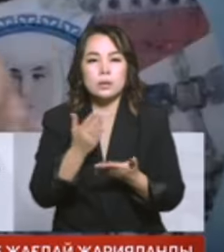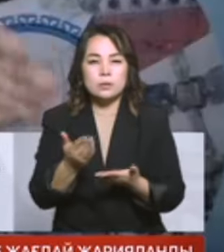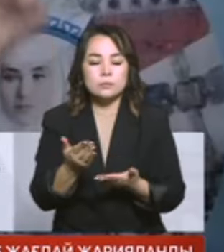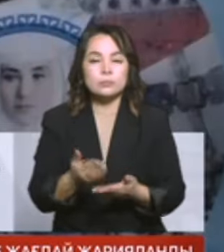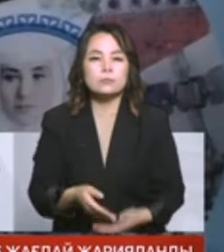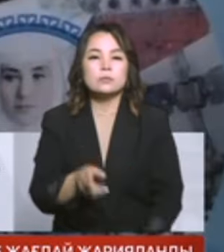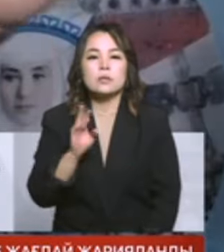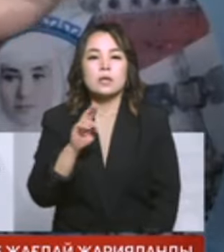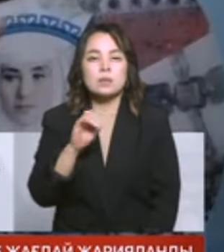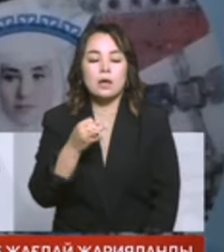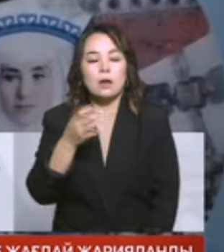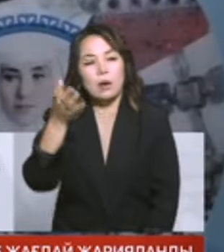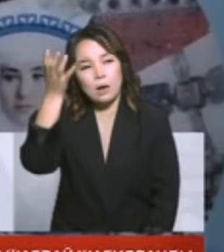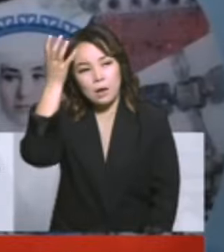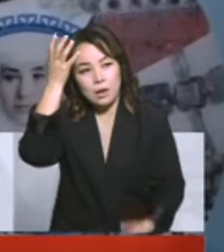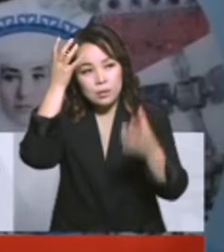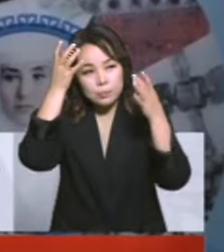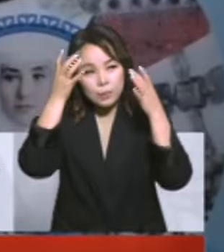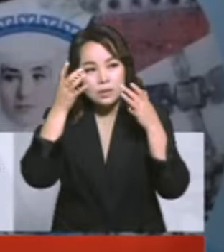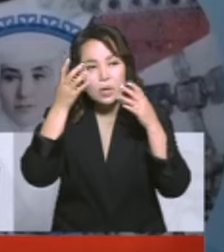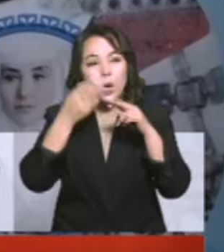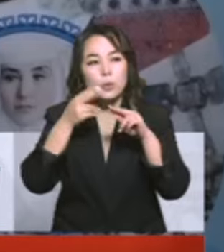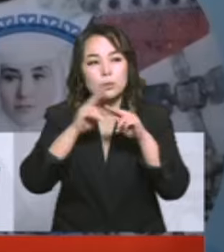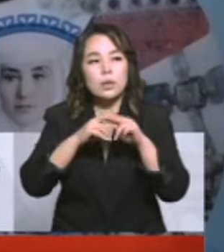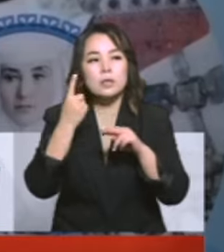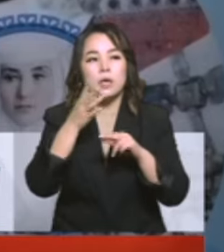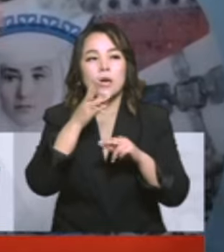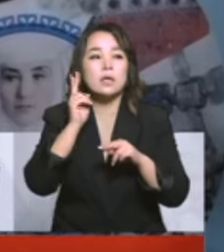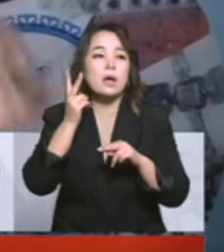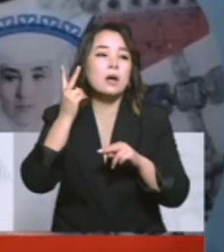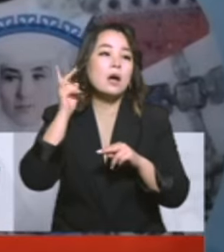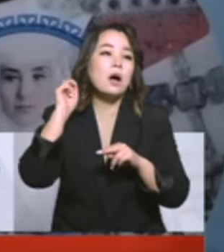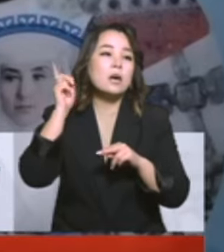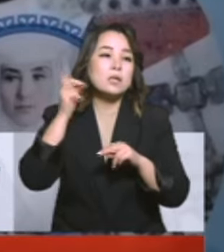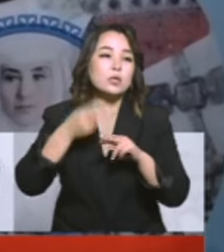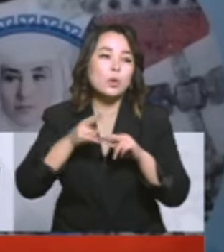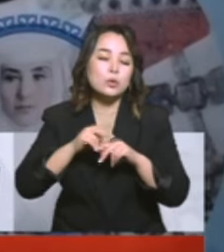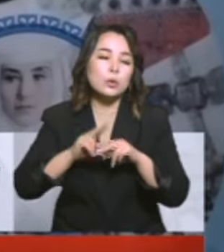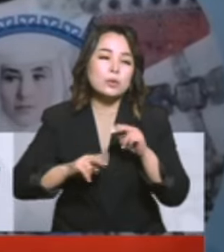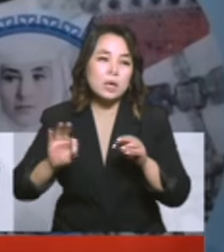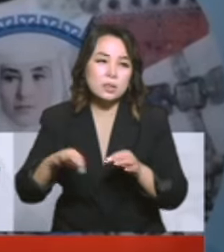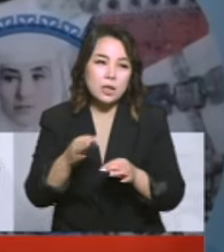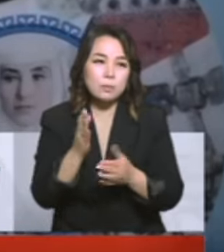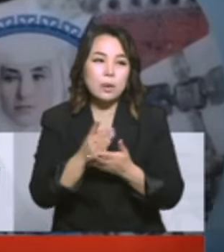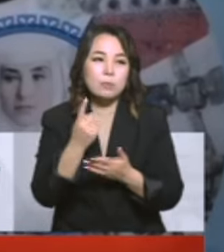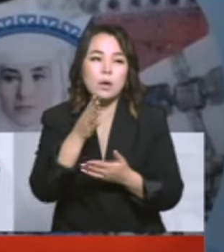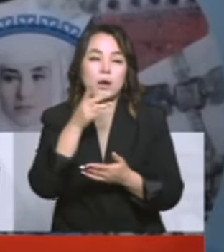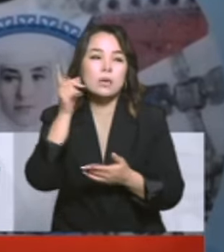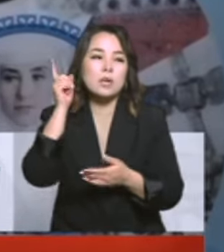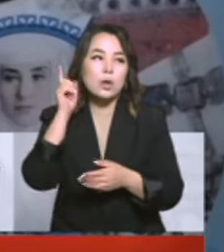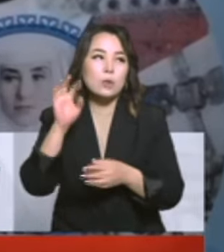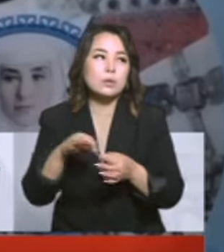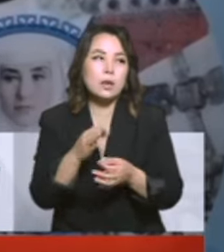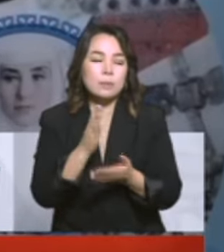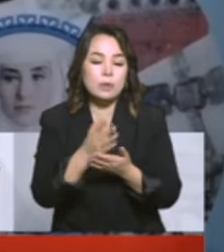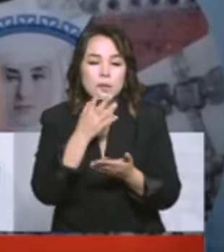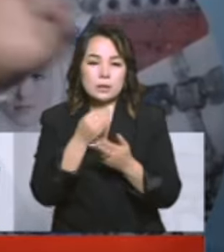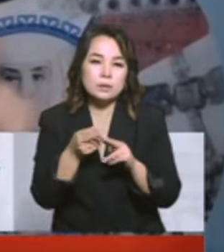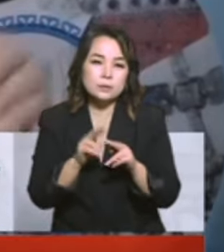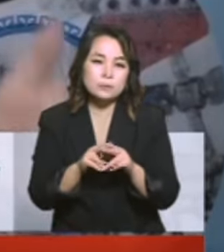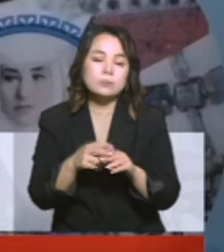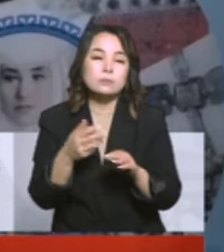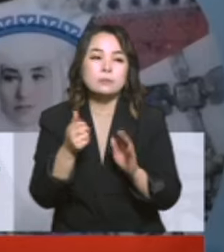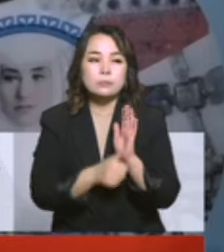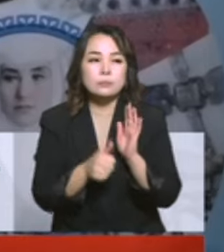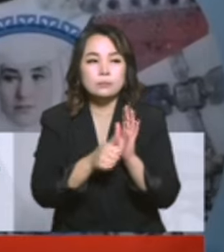Қызай қалпақтың 2 ғасыр бұрын тігілген нұсқасы бар. 1 ғасыр бұрын тігілген нұсқасы бар. Шылауштың да түскі үзінде.